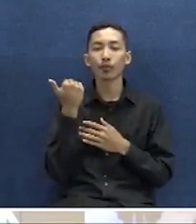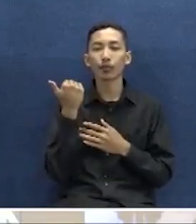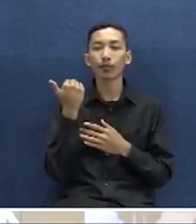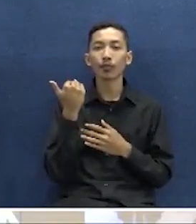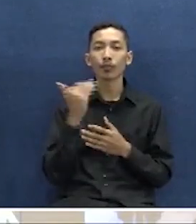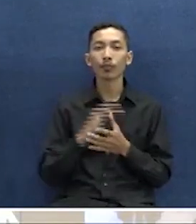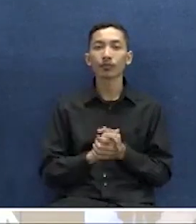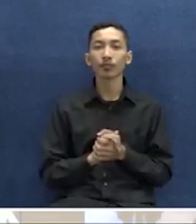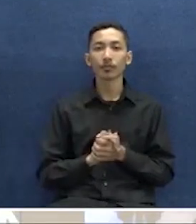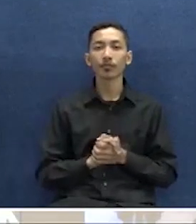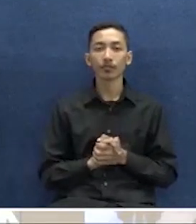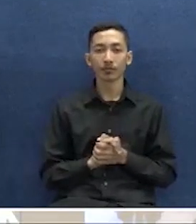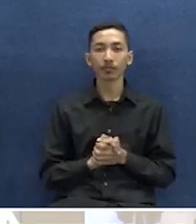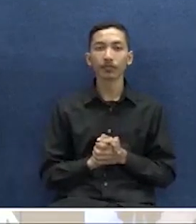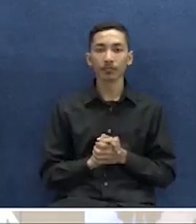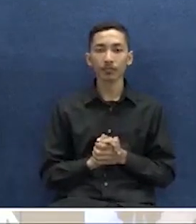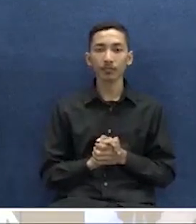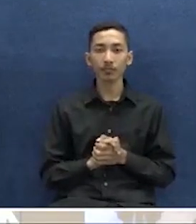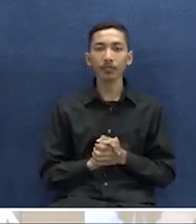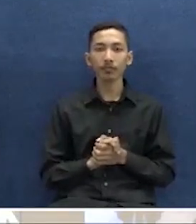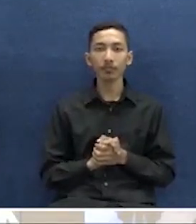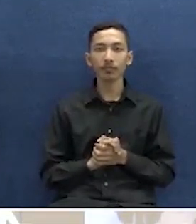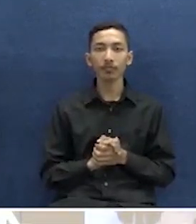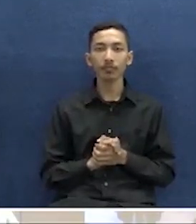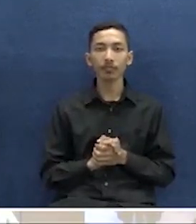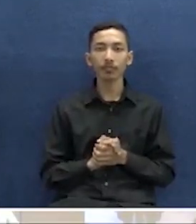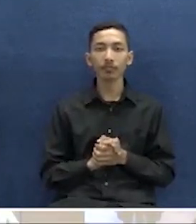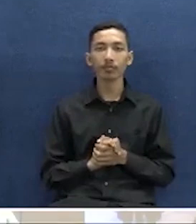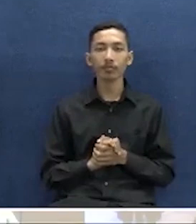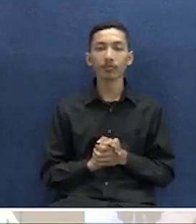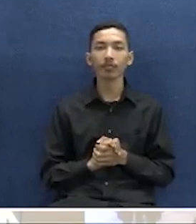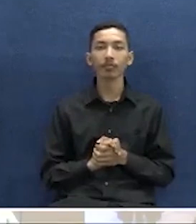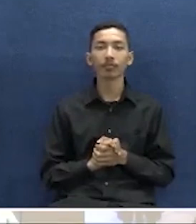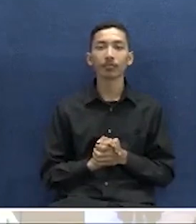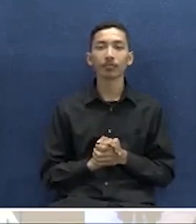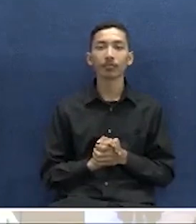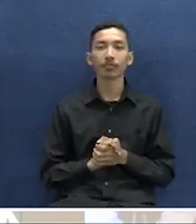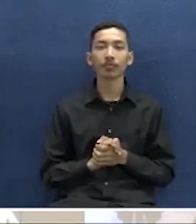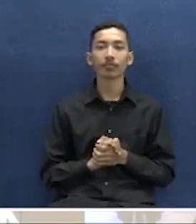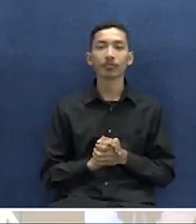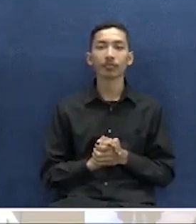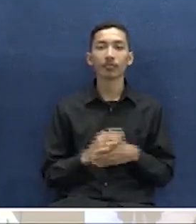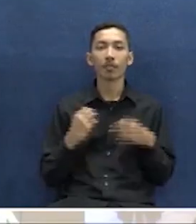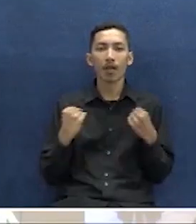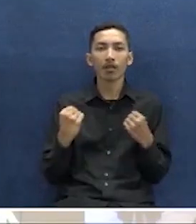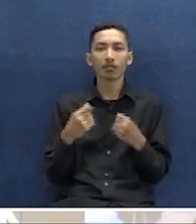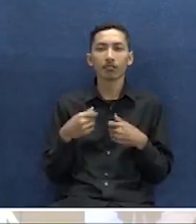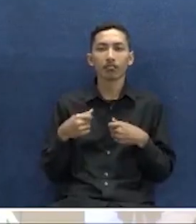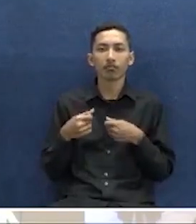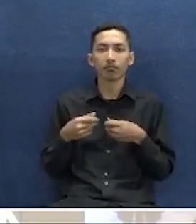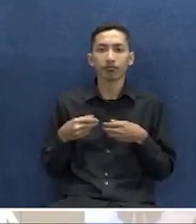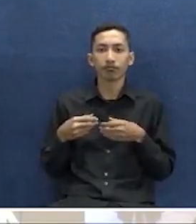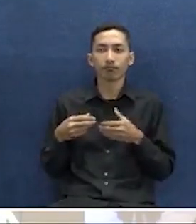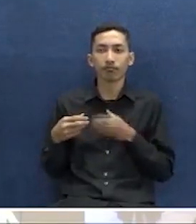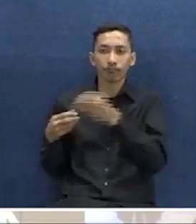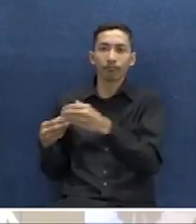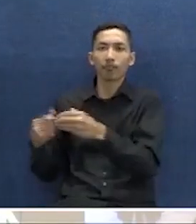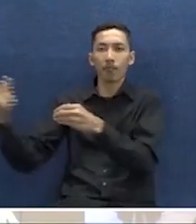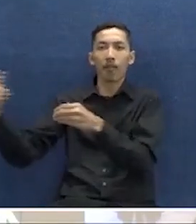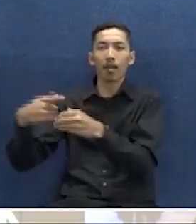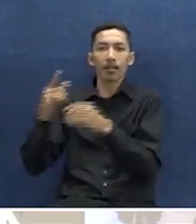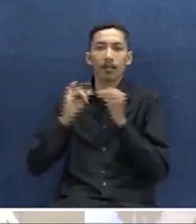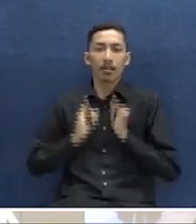dunia ini lebih proofing kalau kita mau cari bukti makanya kenapa saya berani bayar seikhlasnya karena Allah sudah janjikan